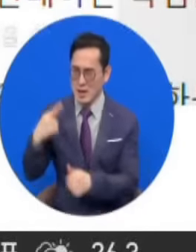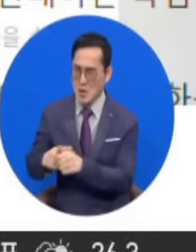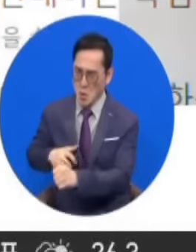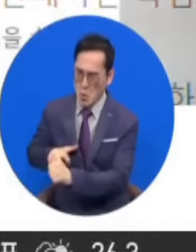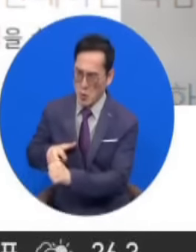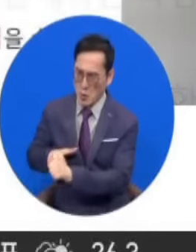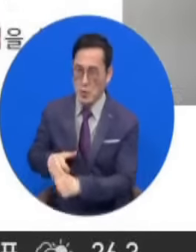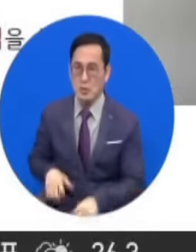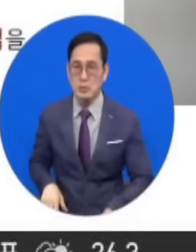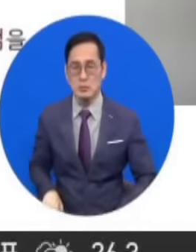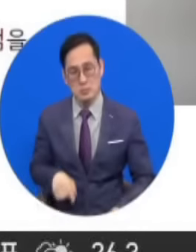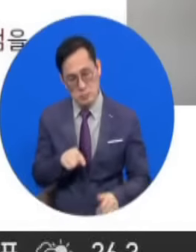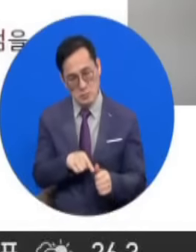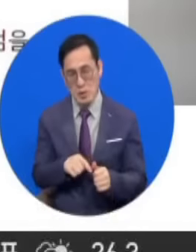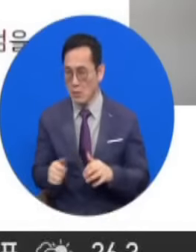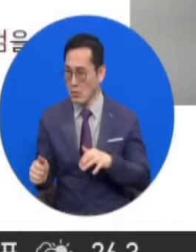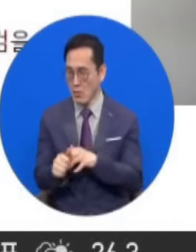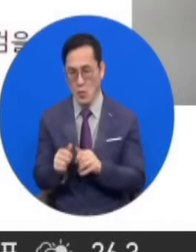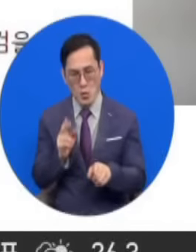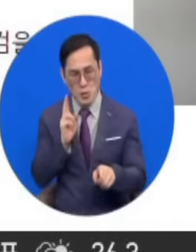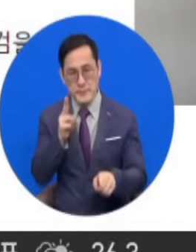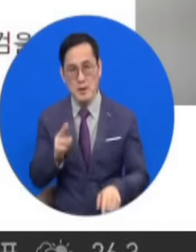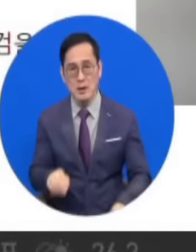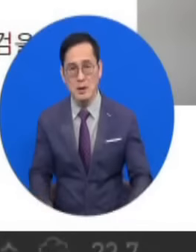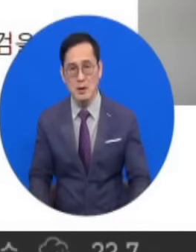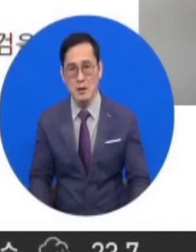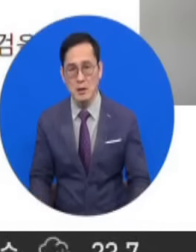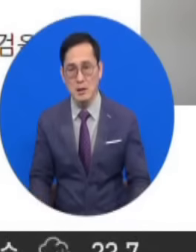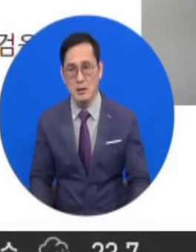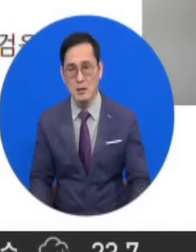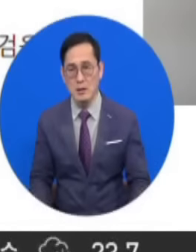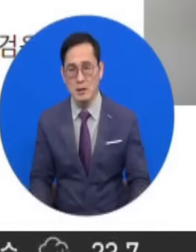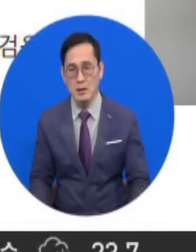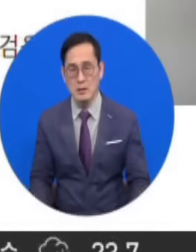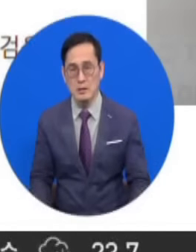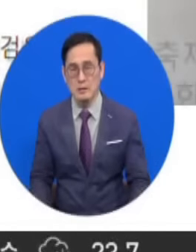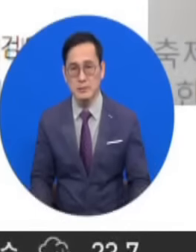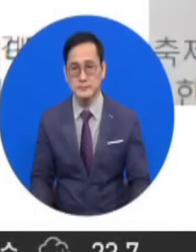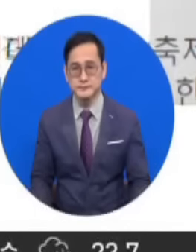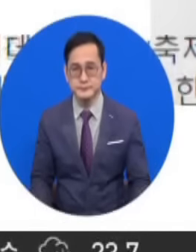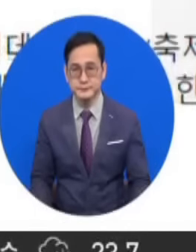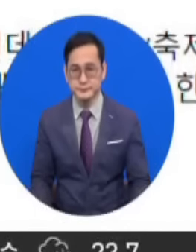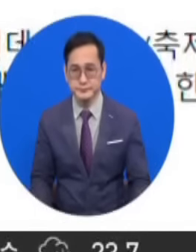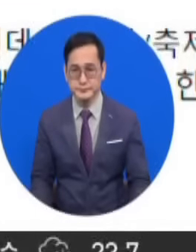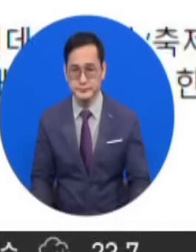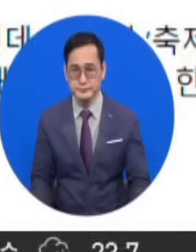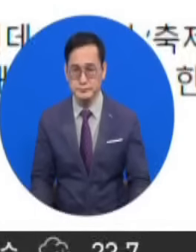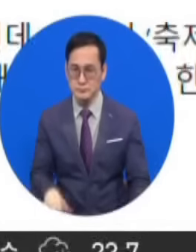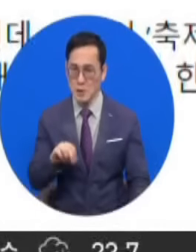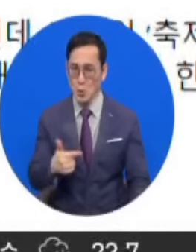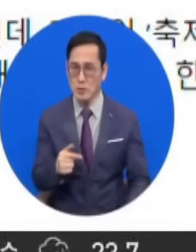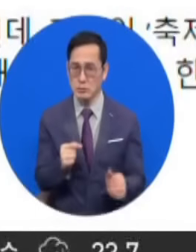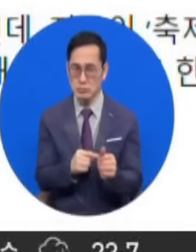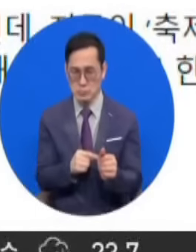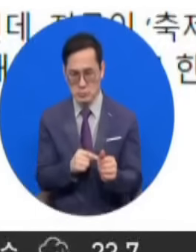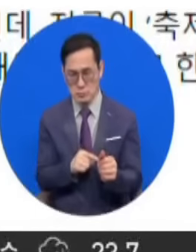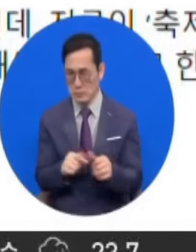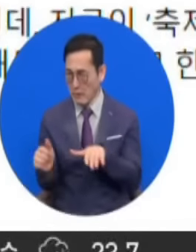정도가 지나치다고 봐요. 제가 볼 때는 이성을 상실할 정도 되지 않았나 의심을 할 정도로 원래 원희룡이 저런